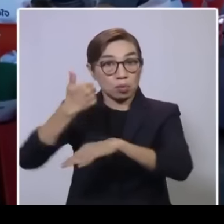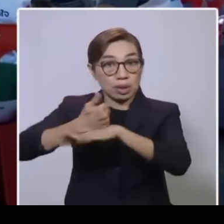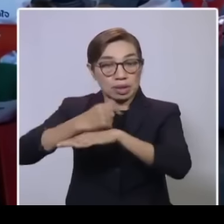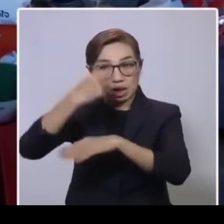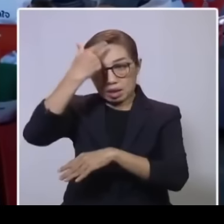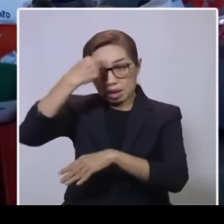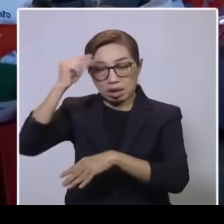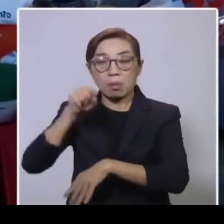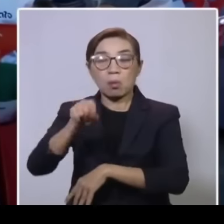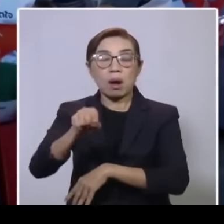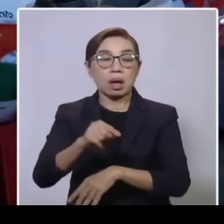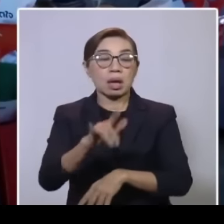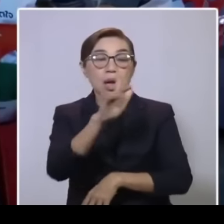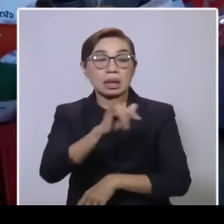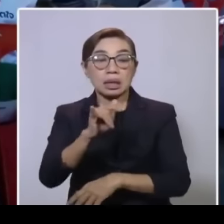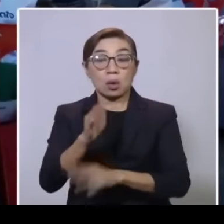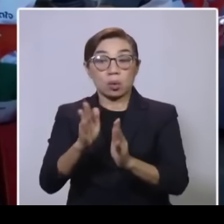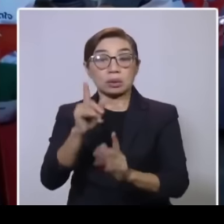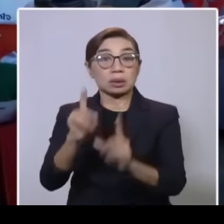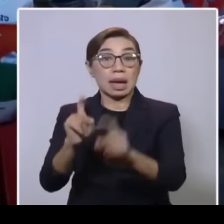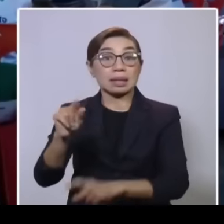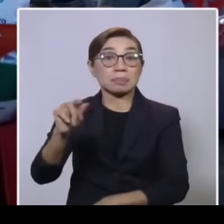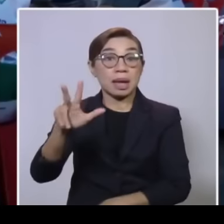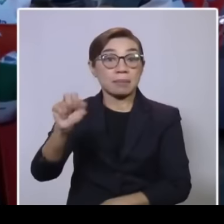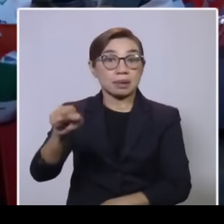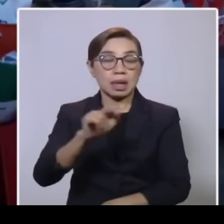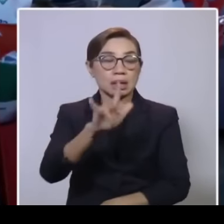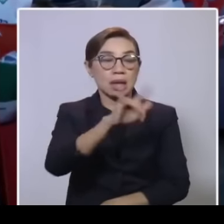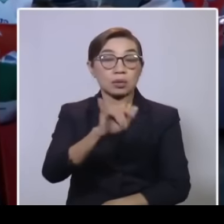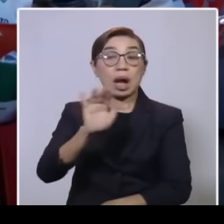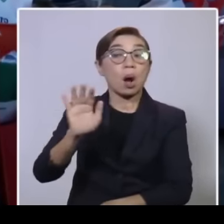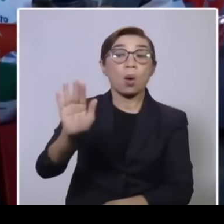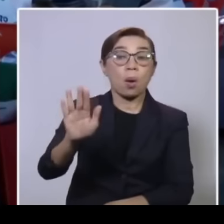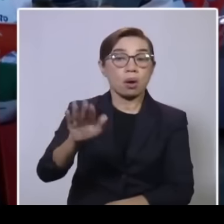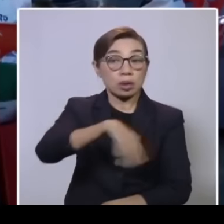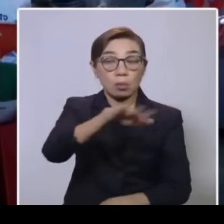23คนนะคะเพื่อจะรอเทียบเคียงกับร่างที่จะถูกนำเลียงมาเรื่อยๆนะคะ